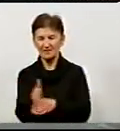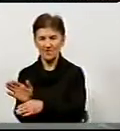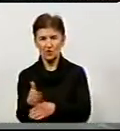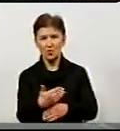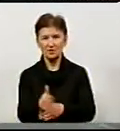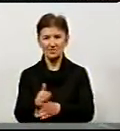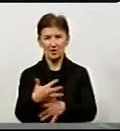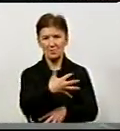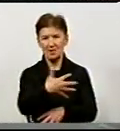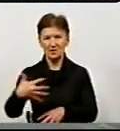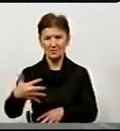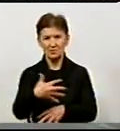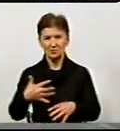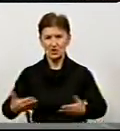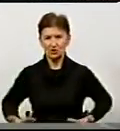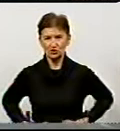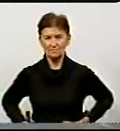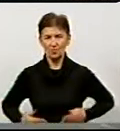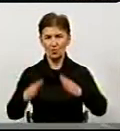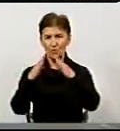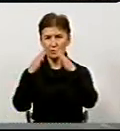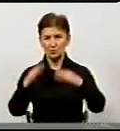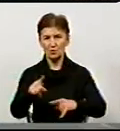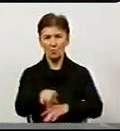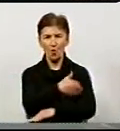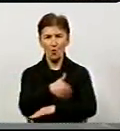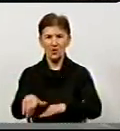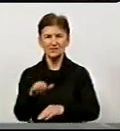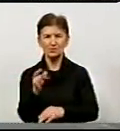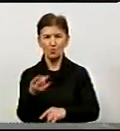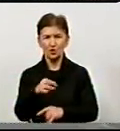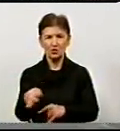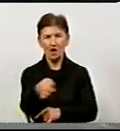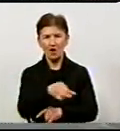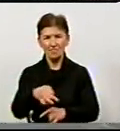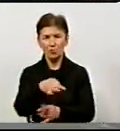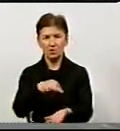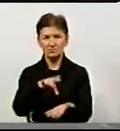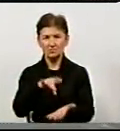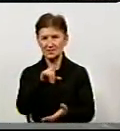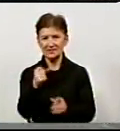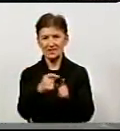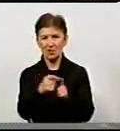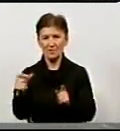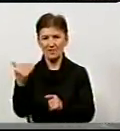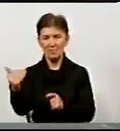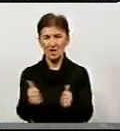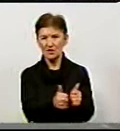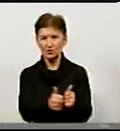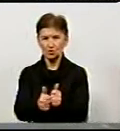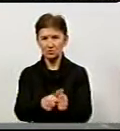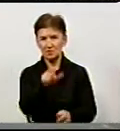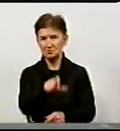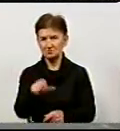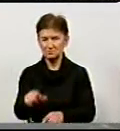у п'ятиповерховому житловому будинку по вулиці Соборній, що в обласному центрі. За словами сусідів, мешканці цієї